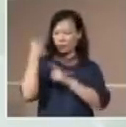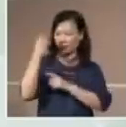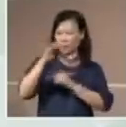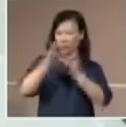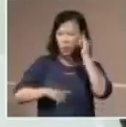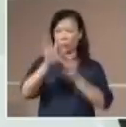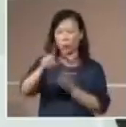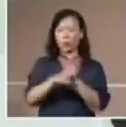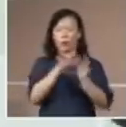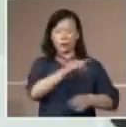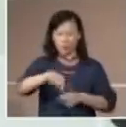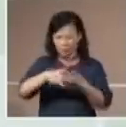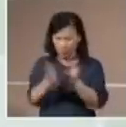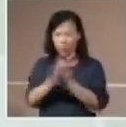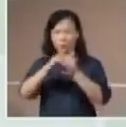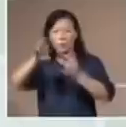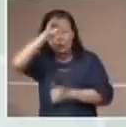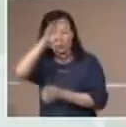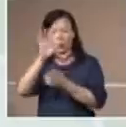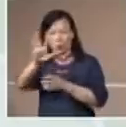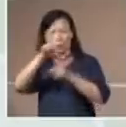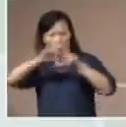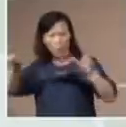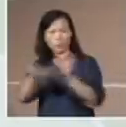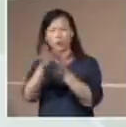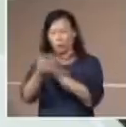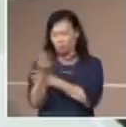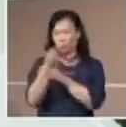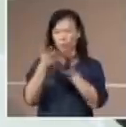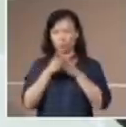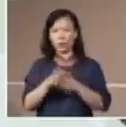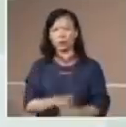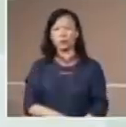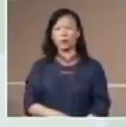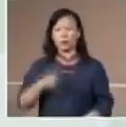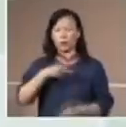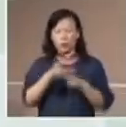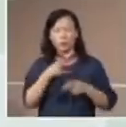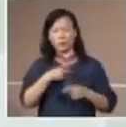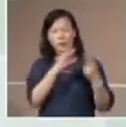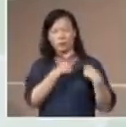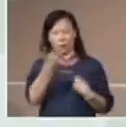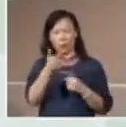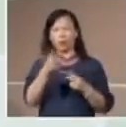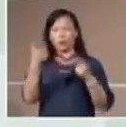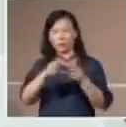我想这个部分呢，民进党有足大足大会当努力的所在。我想东英兄呢，也会当